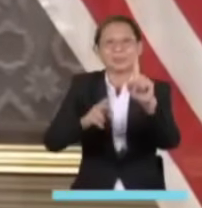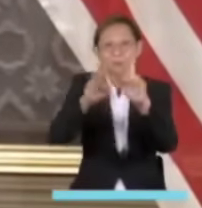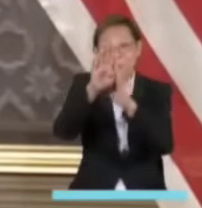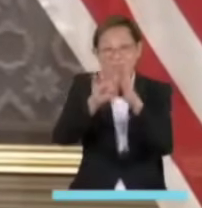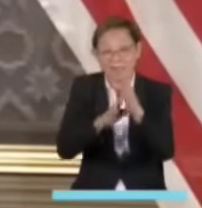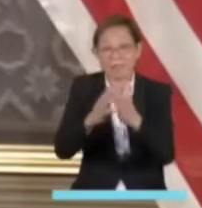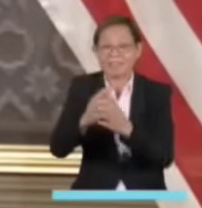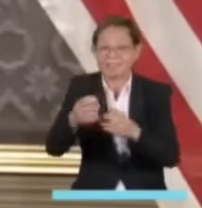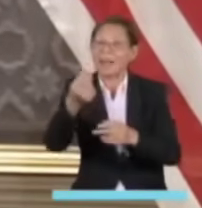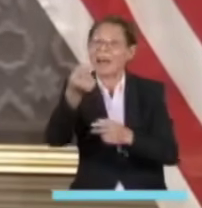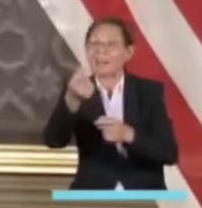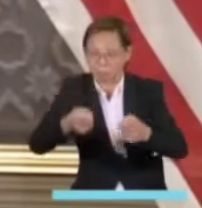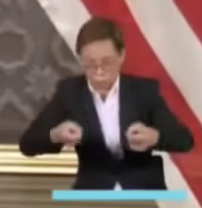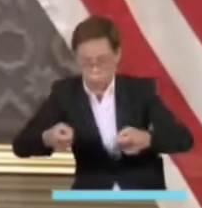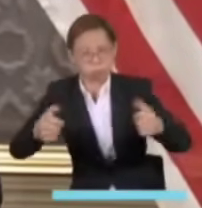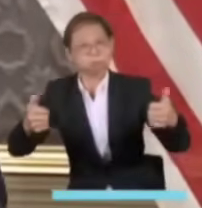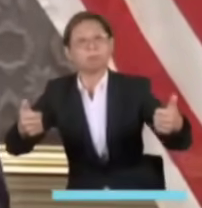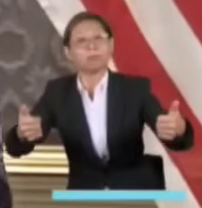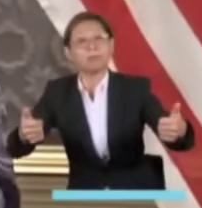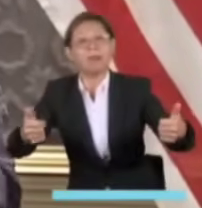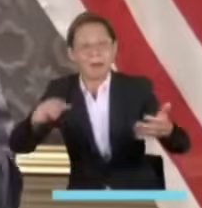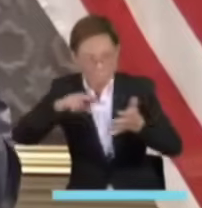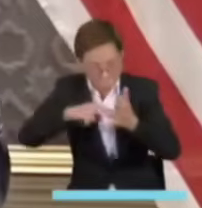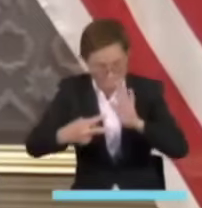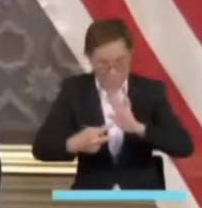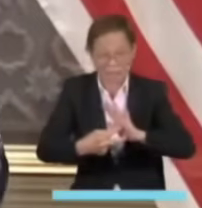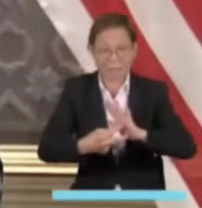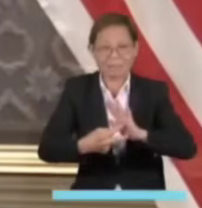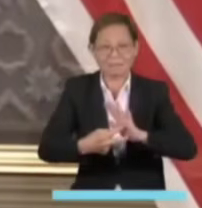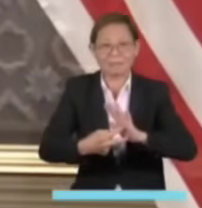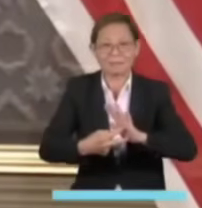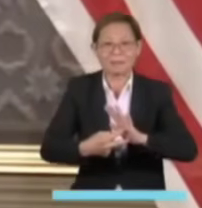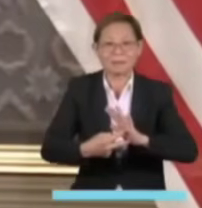dapat dikawal. Ya, jadi maknanya kalau kita